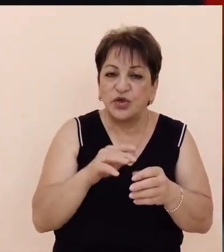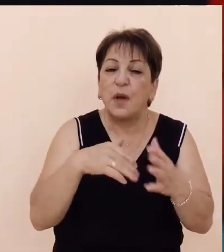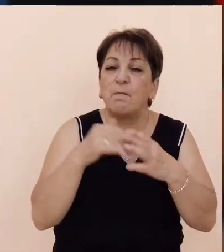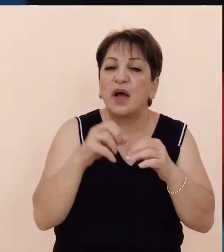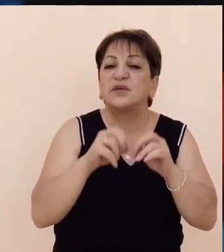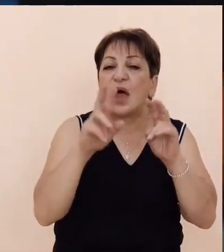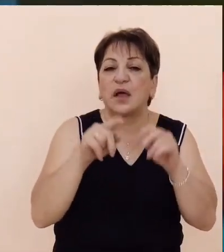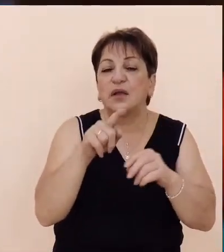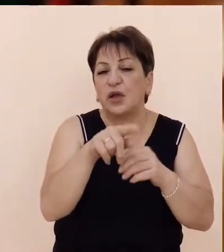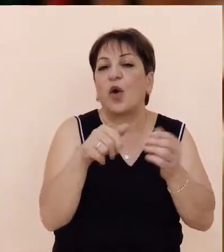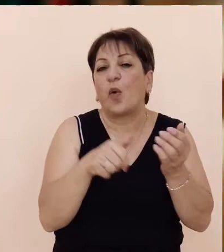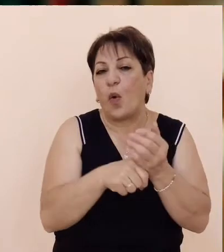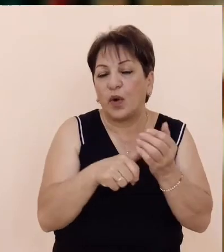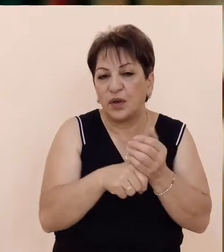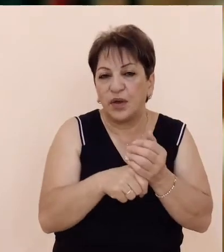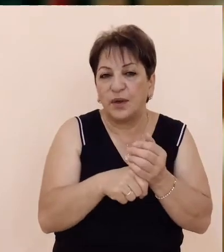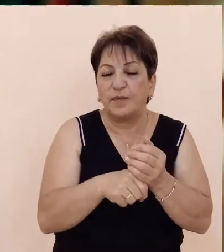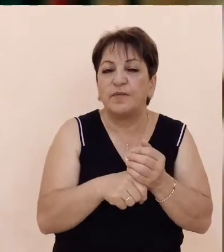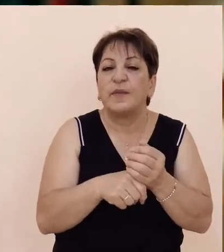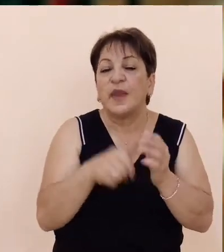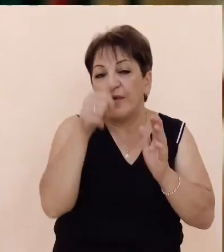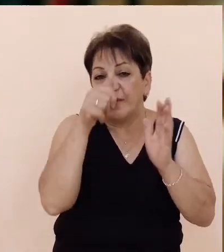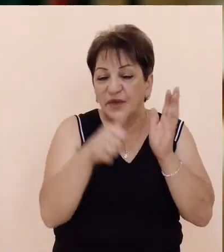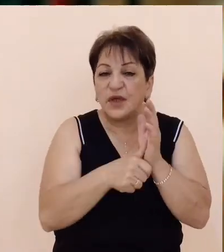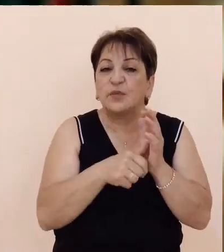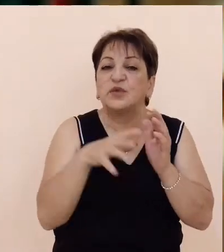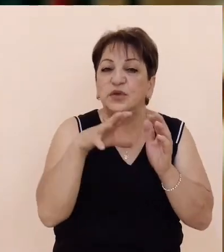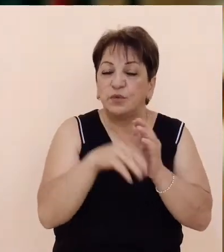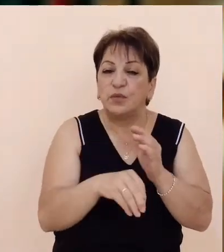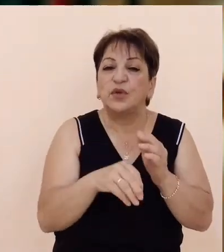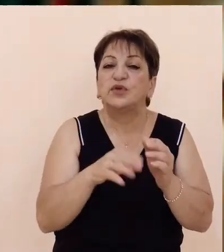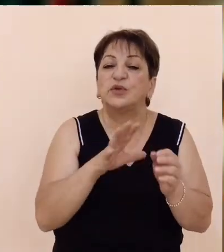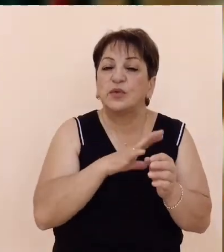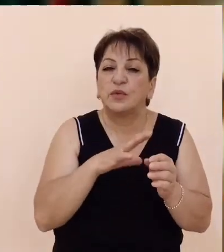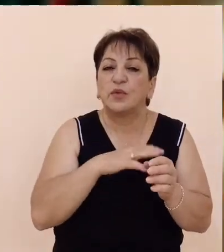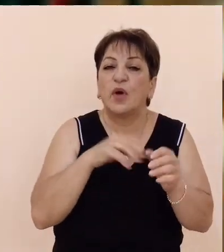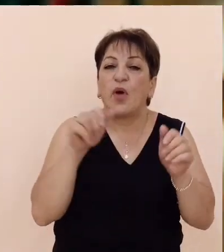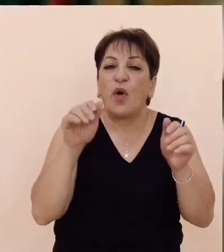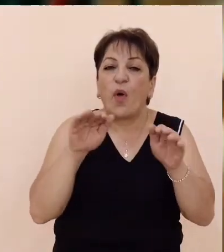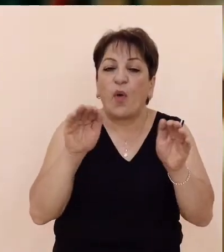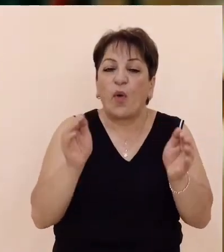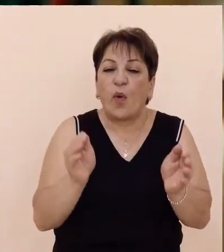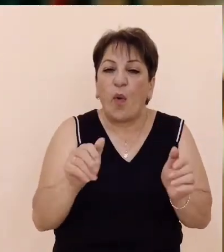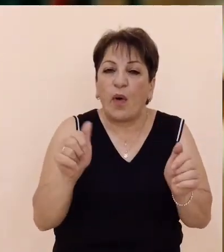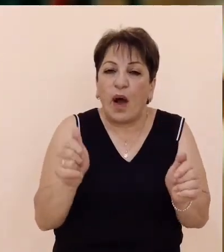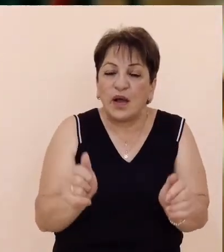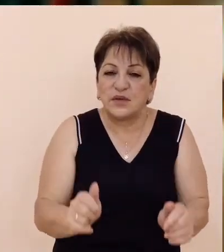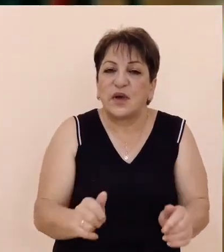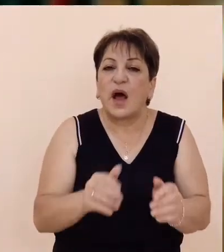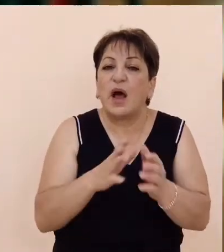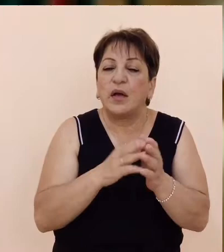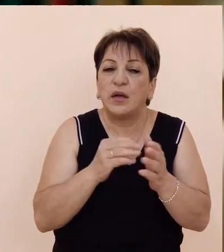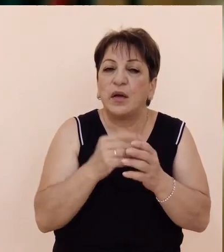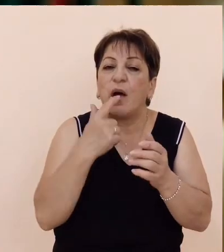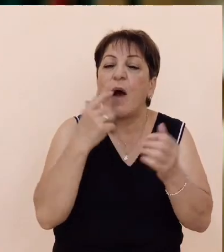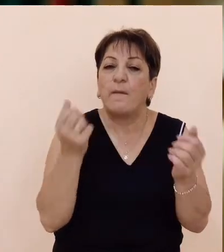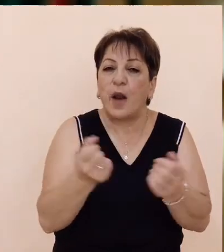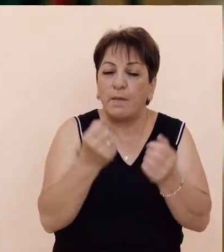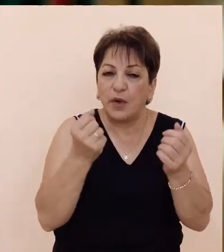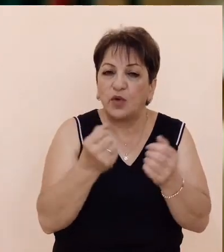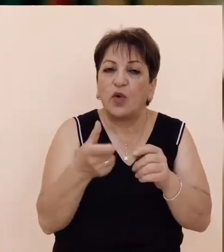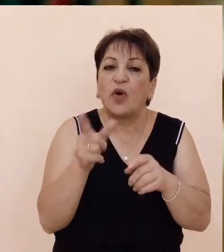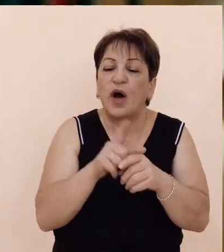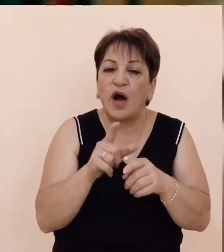մասնագետը կօգնի նրան։ Երկրորդ եռամսյակում խորհուրդ է տրվում անել կոնկազրային մկանային համակարգը ամրապնդող և